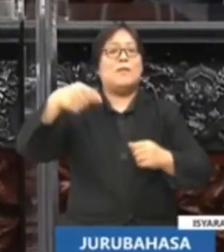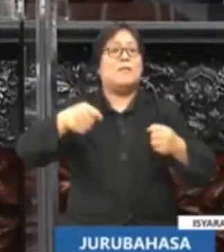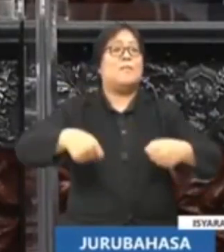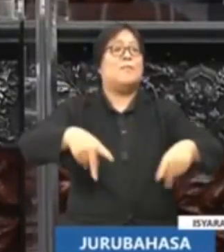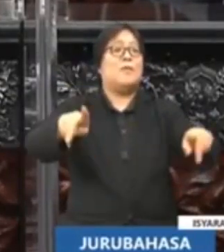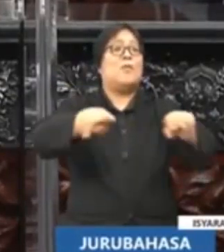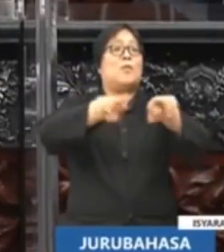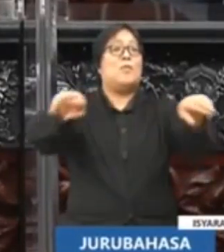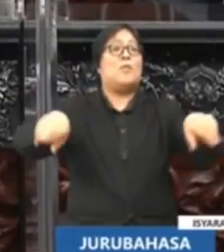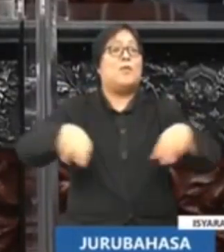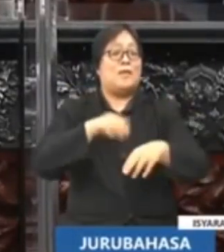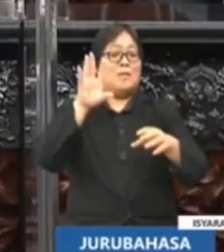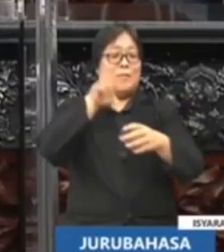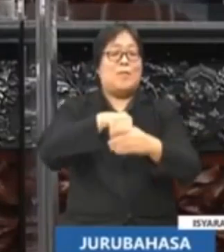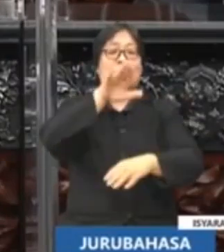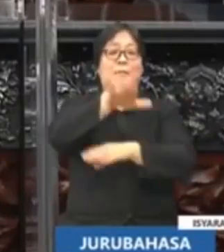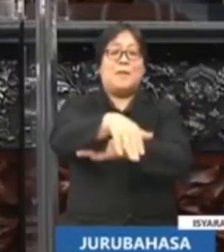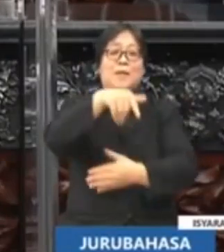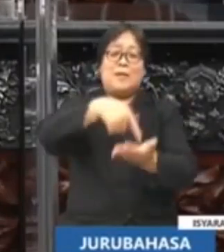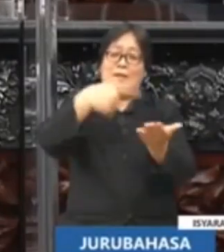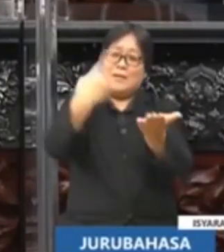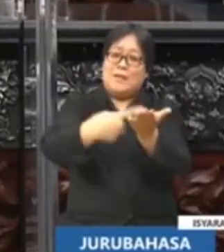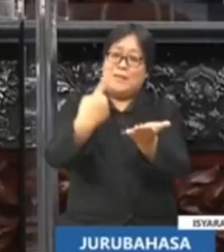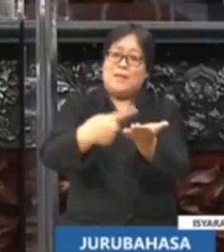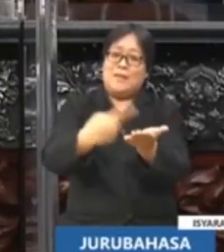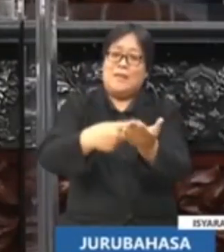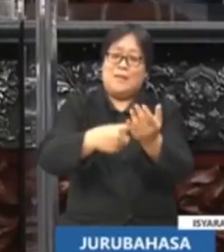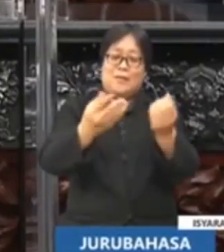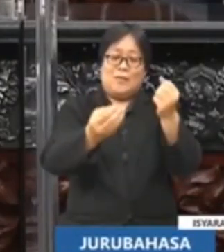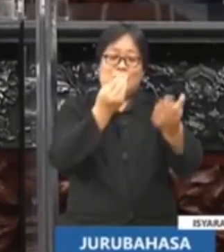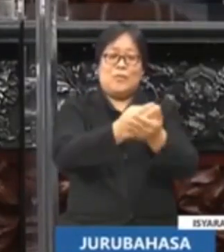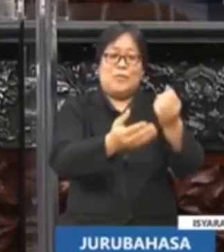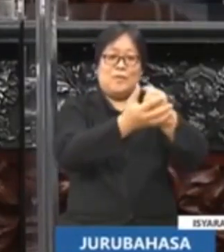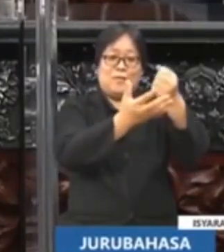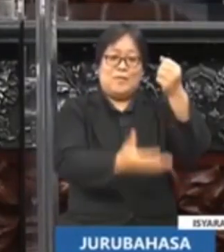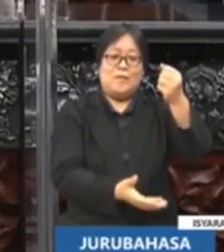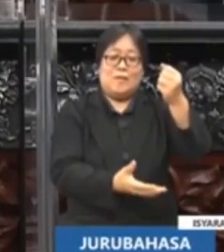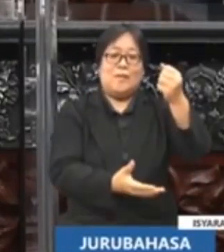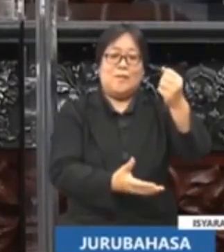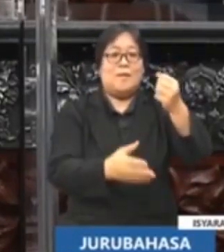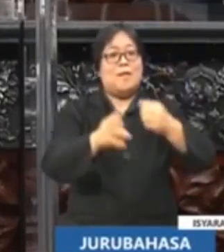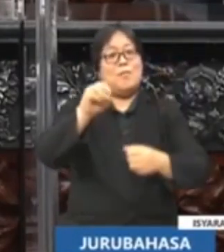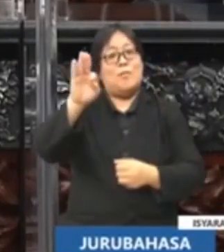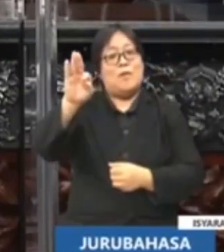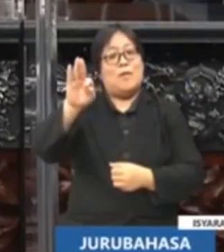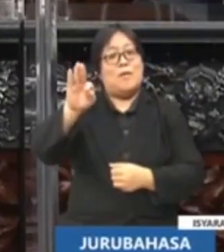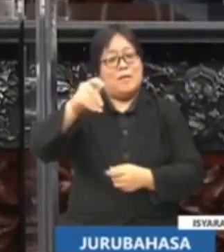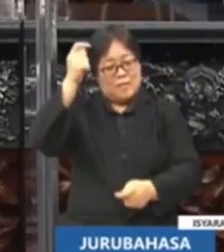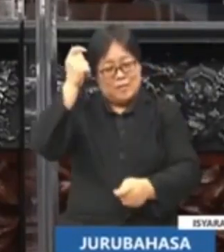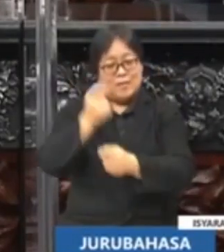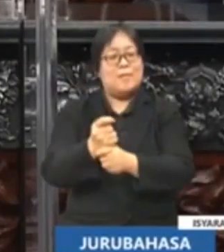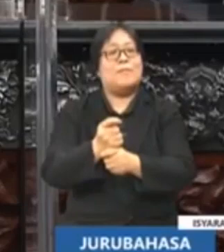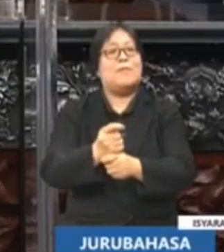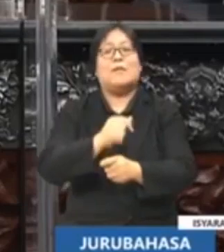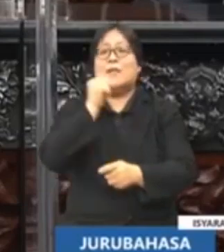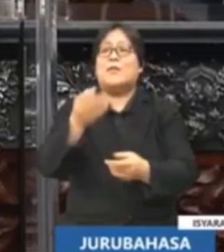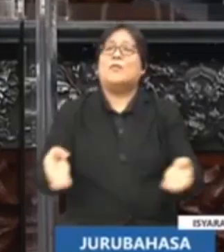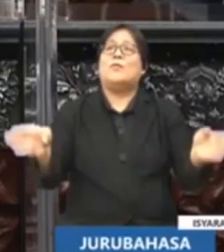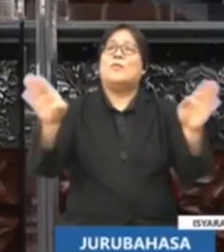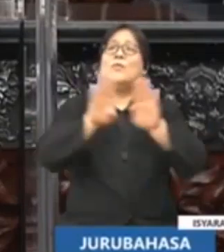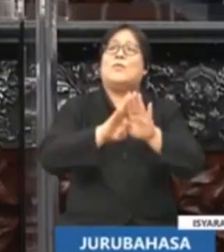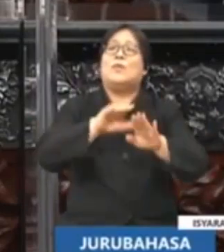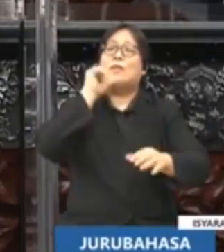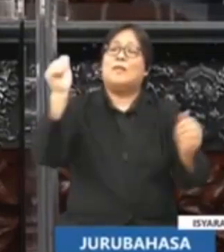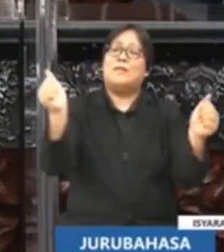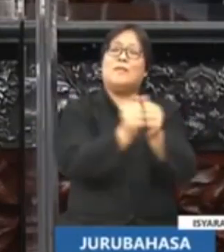ruang termasuk petang ini tak kalau membahaskan Duck Danau tambahan lebih oleh Menteri Keuangan untuk tetap tidak menutup